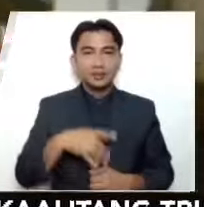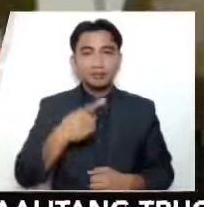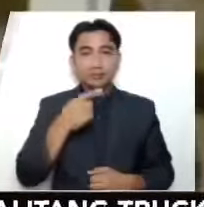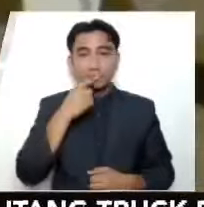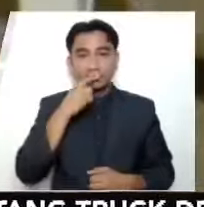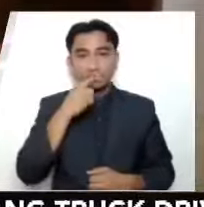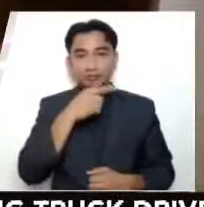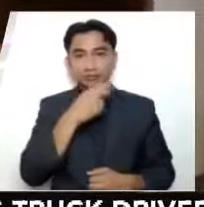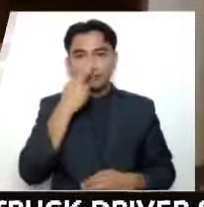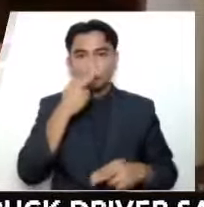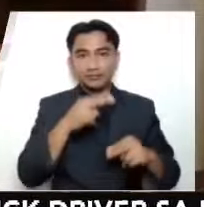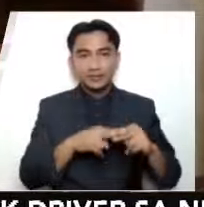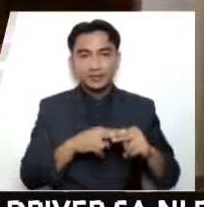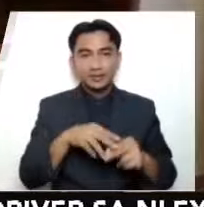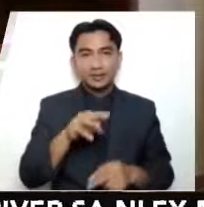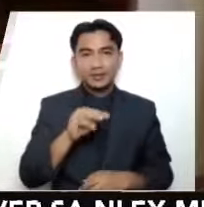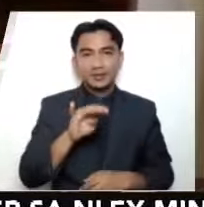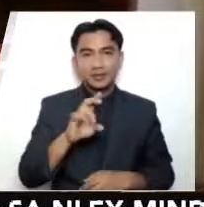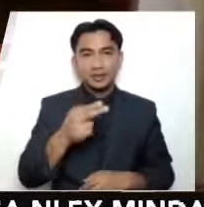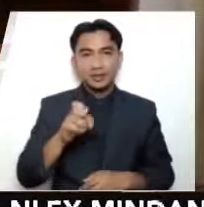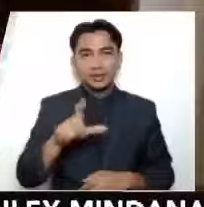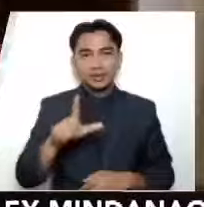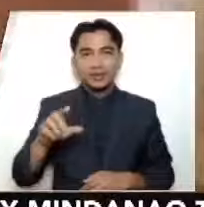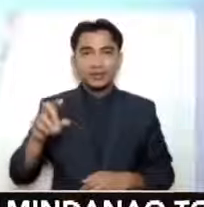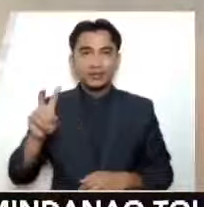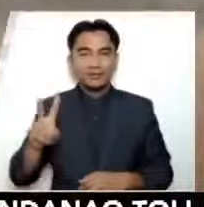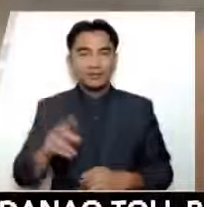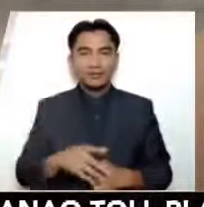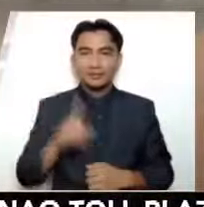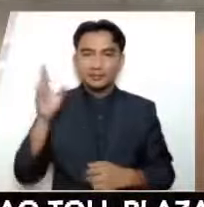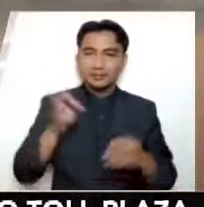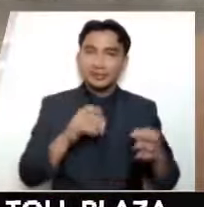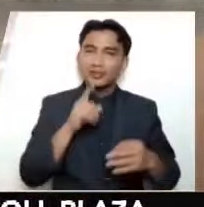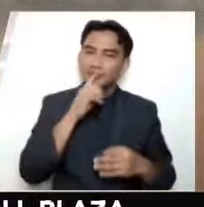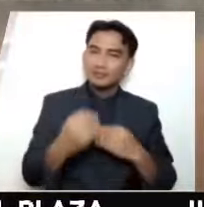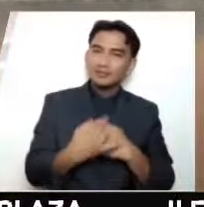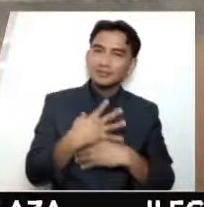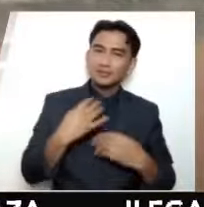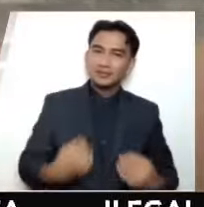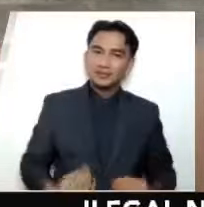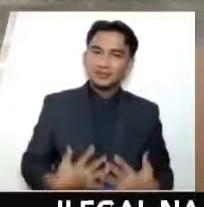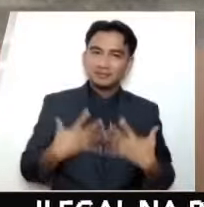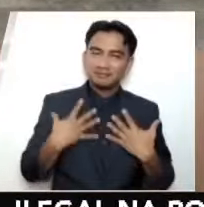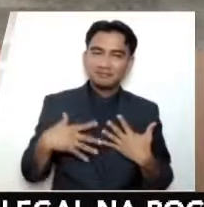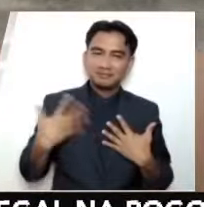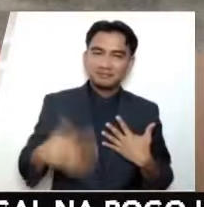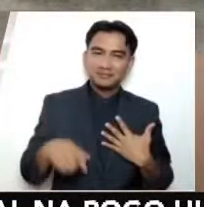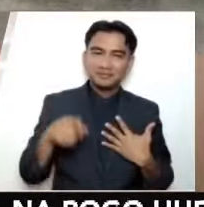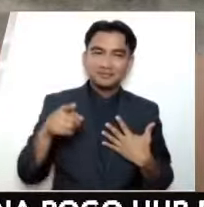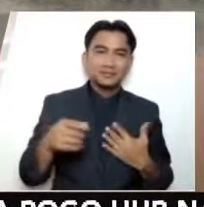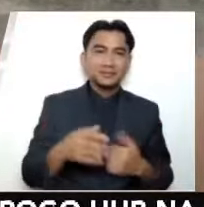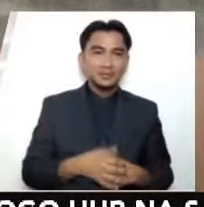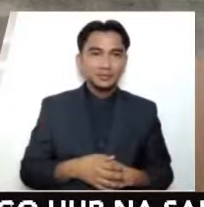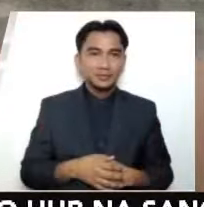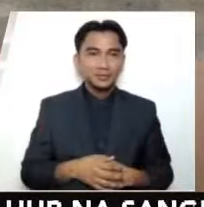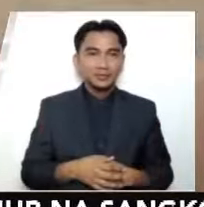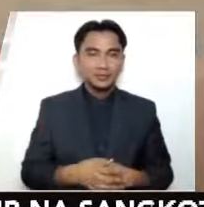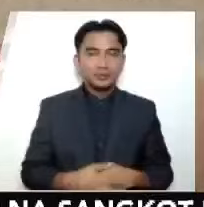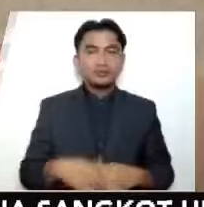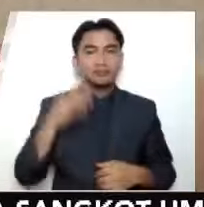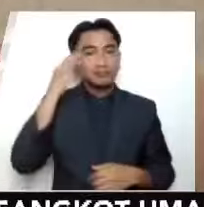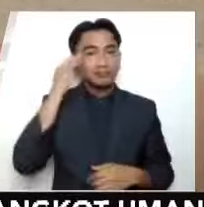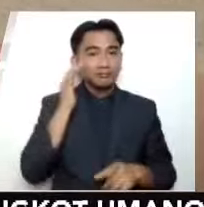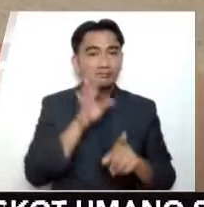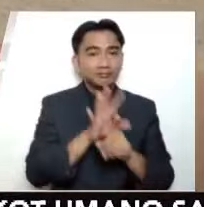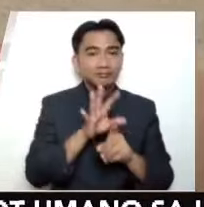V. Na-inspire ako nung Widow's Bar. K-pop group na 17, ni-reveal na ang tracklist ng